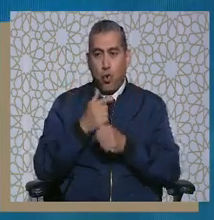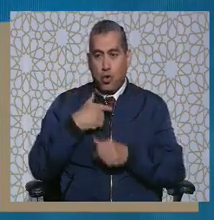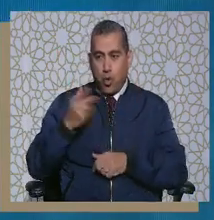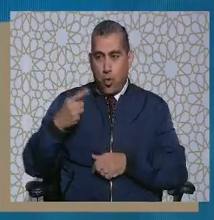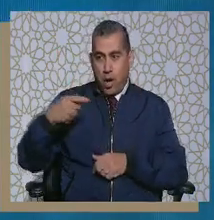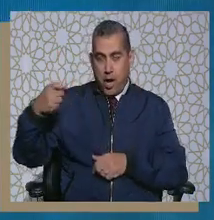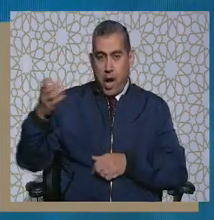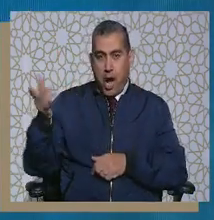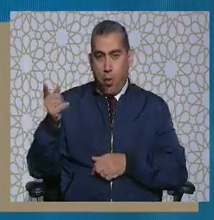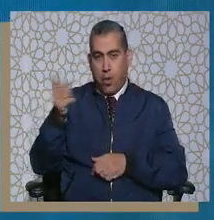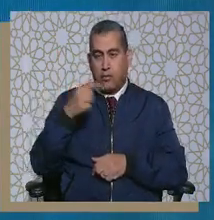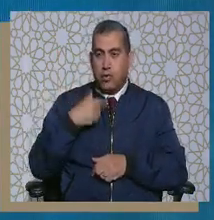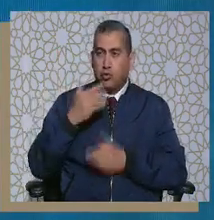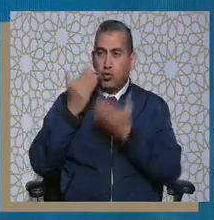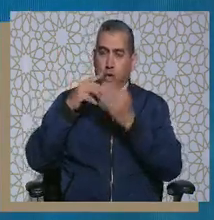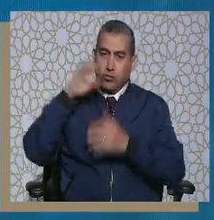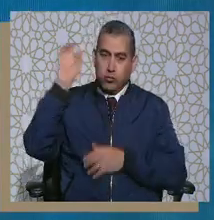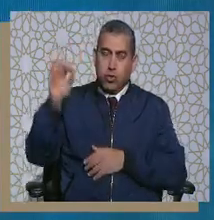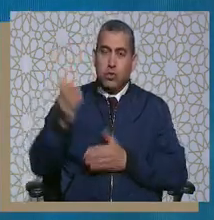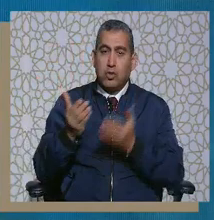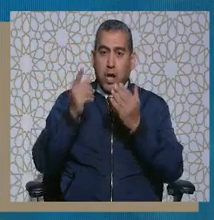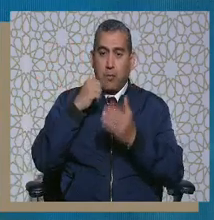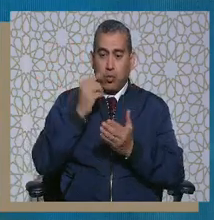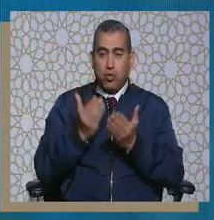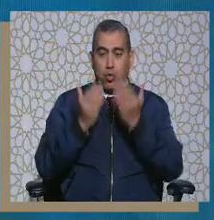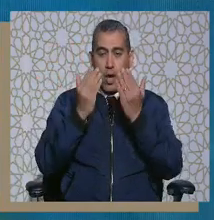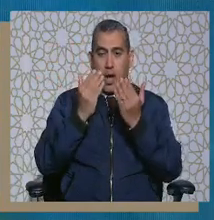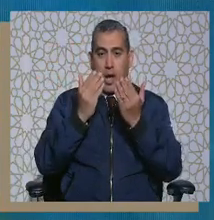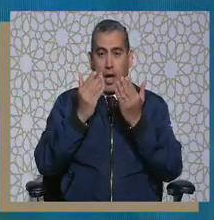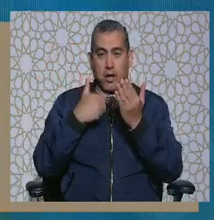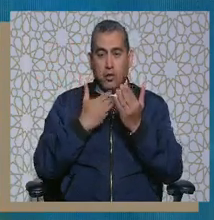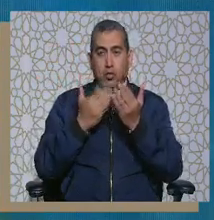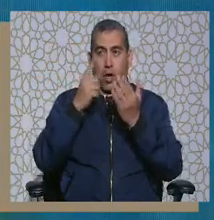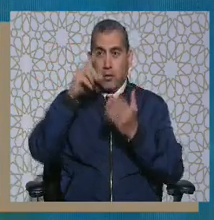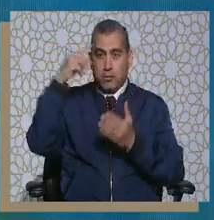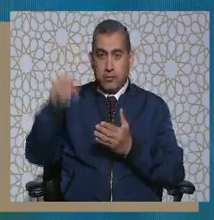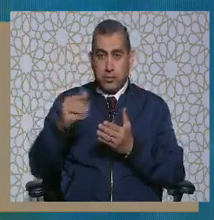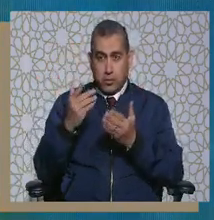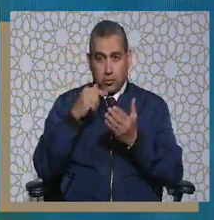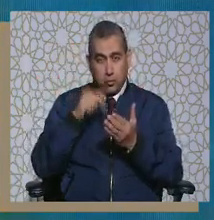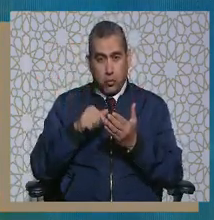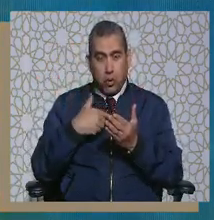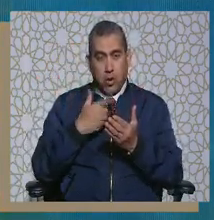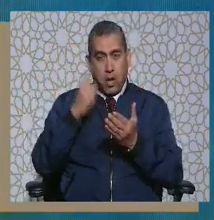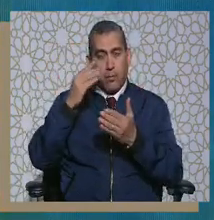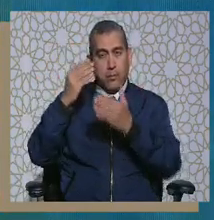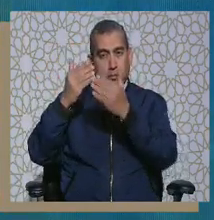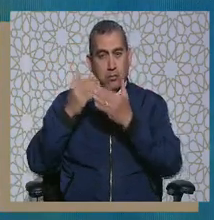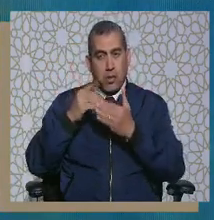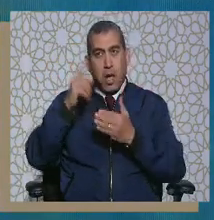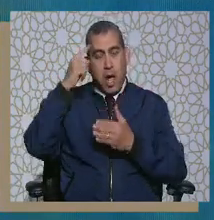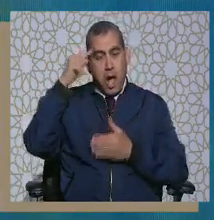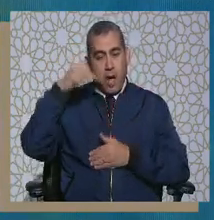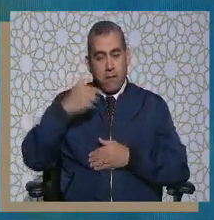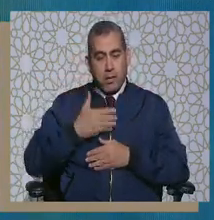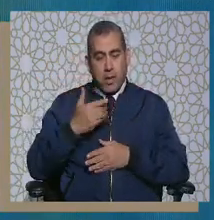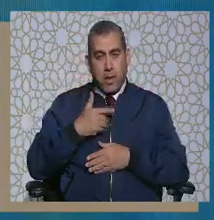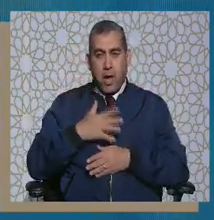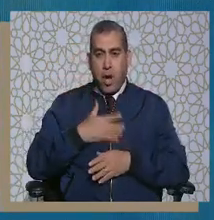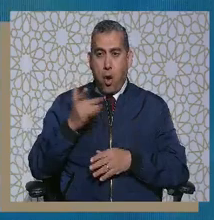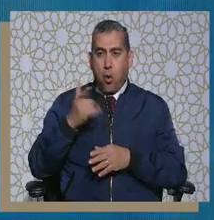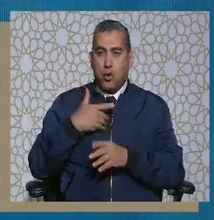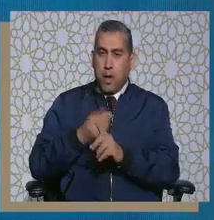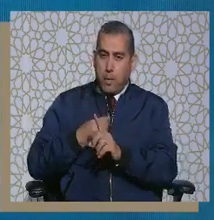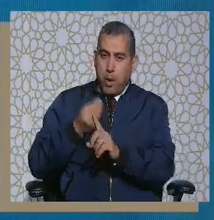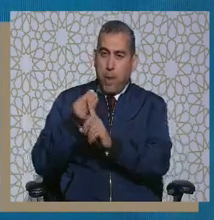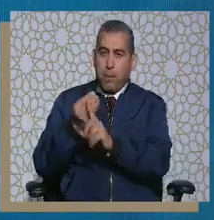بصوتي او لا هو ربنا هيقبل الدعاء اللي انا دعيته عليها ولا هو يبقى ربنا عالم ان انا بحبها او